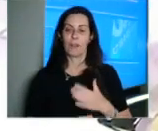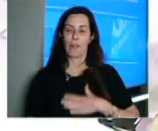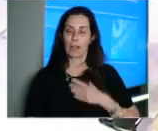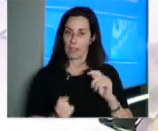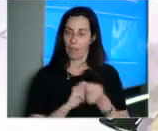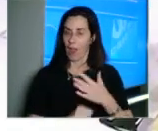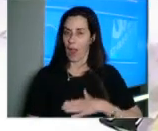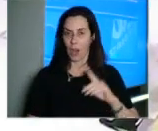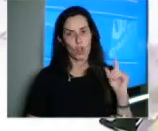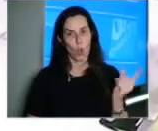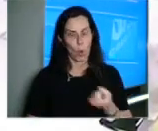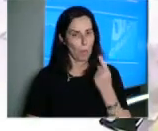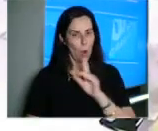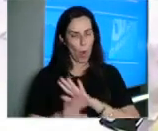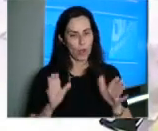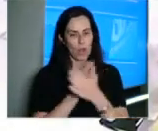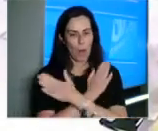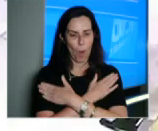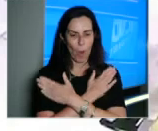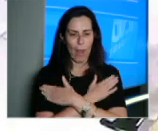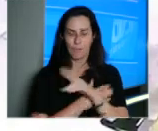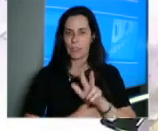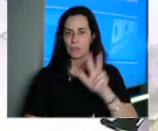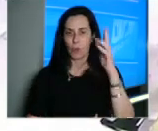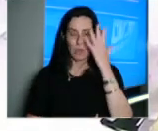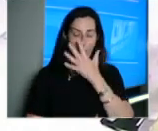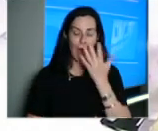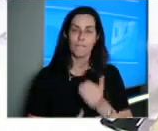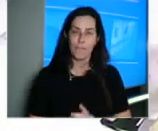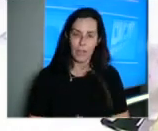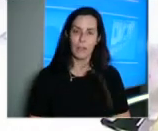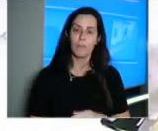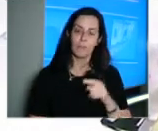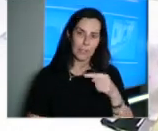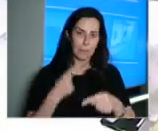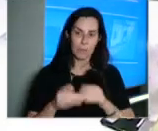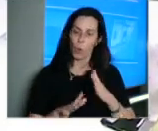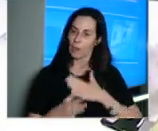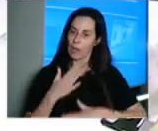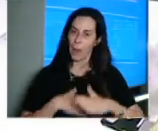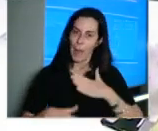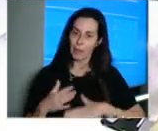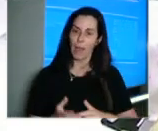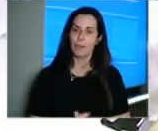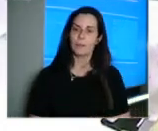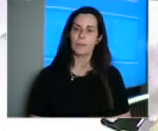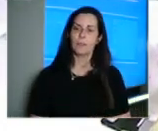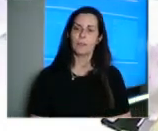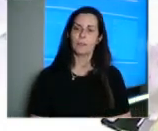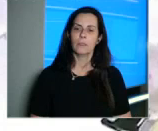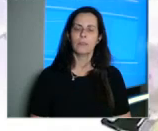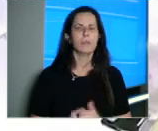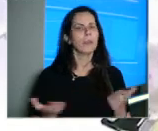הפך להיות חג של כל עם ישראל, לא רק של יוצאי מרוקו או צפון אפריקה בכלל, וזו מסורת מאוד מאוד נחמדה.